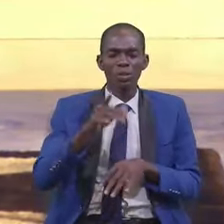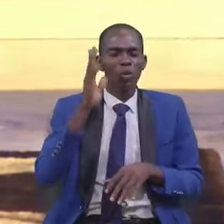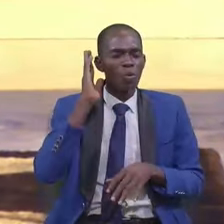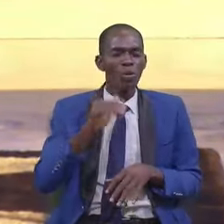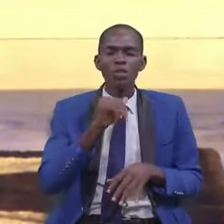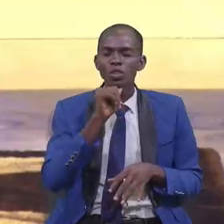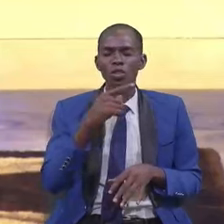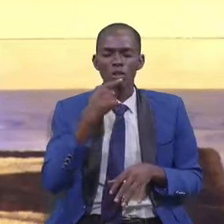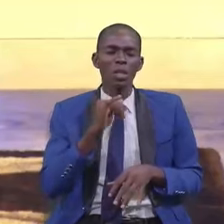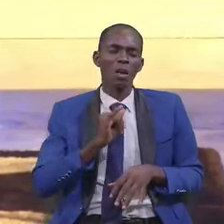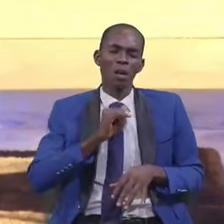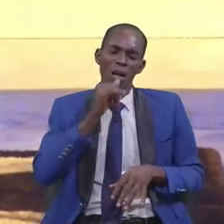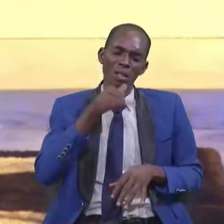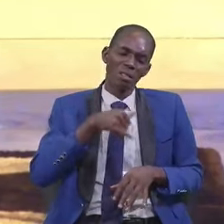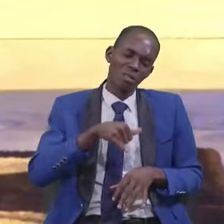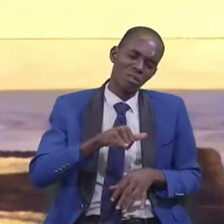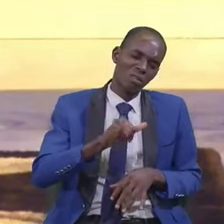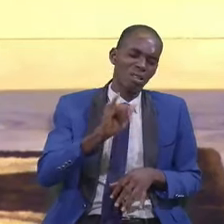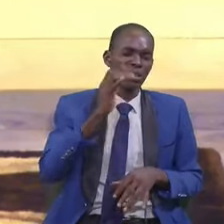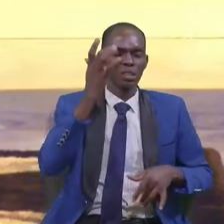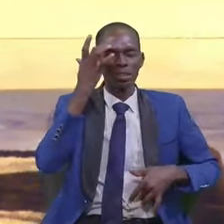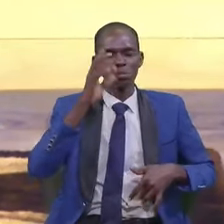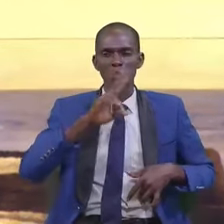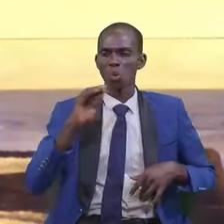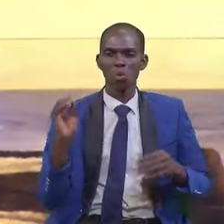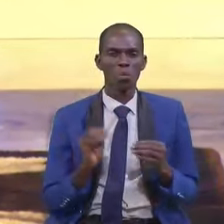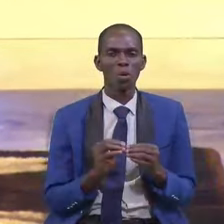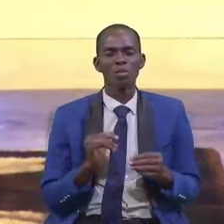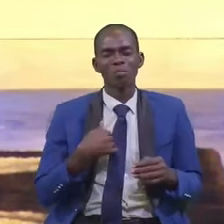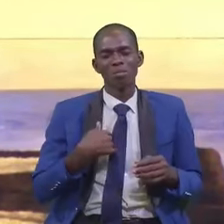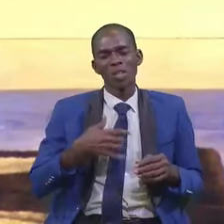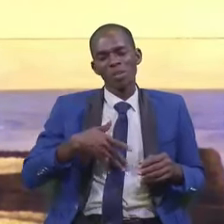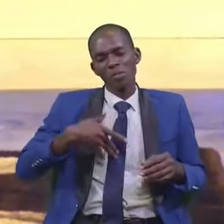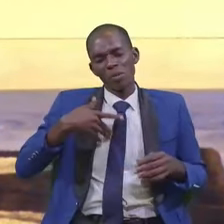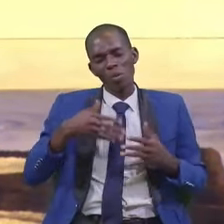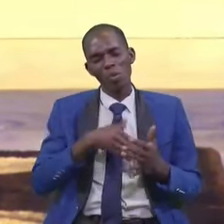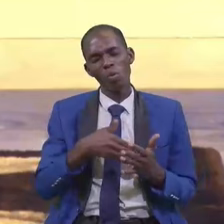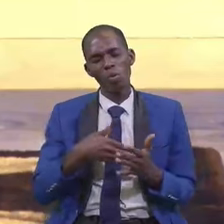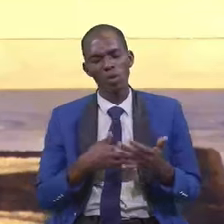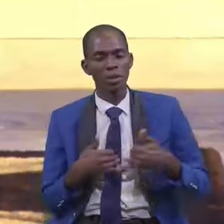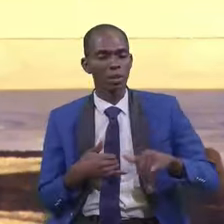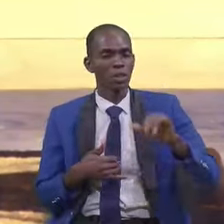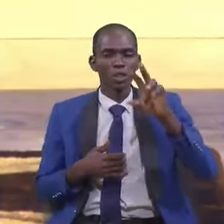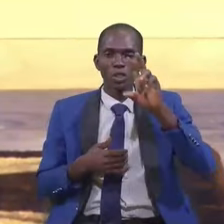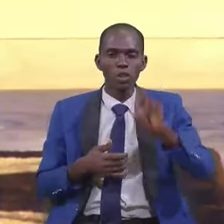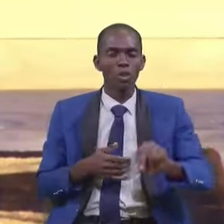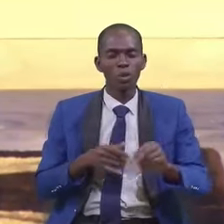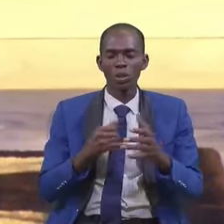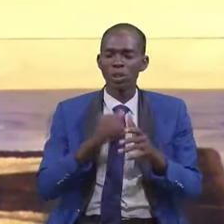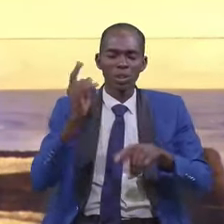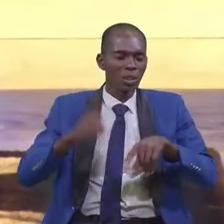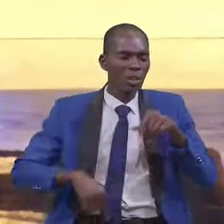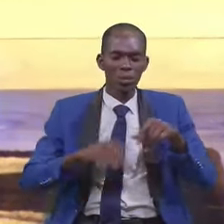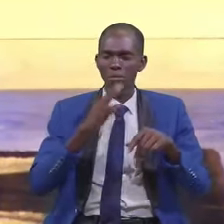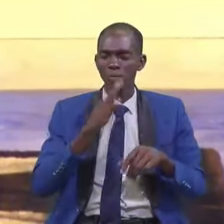encore malade, je suis encore faible ». Non, cela ne peut jamais être. Je dis « ça ne peut jamais